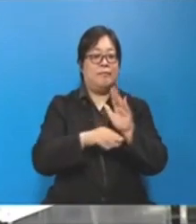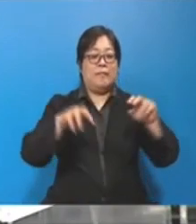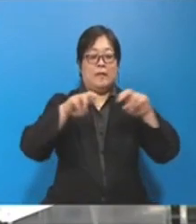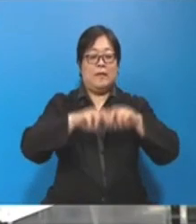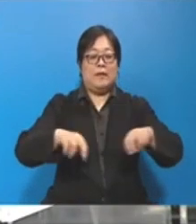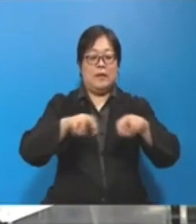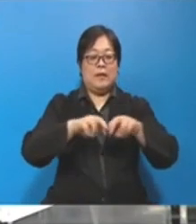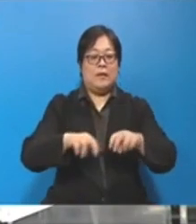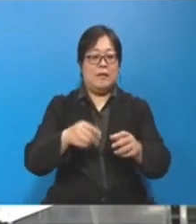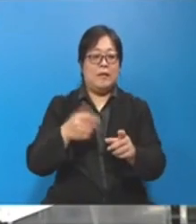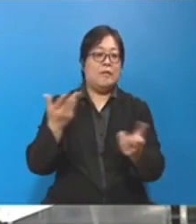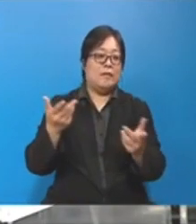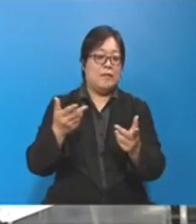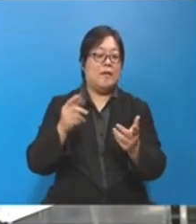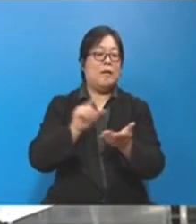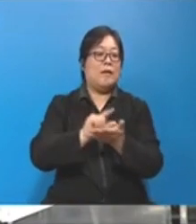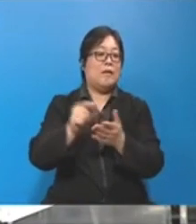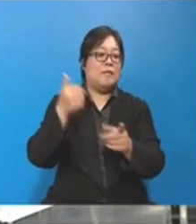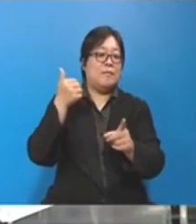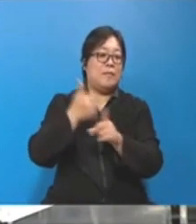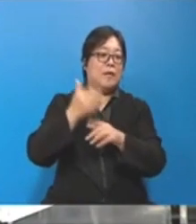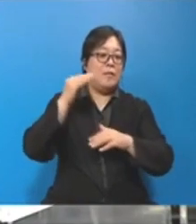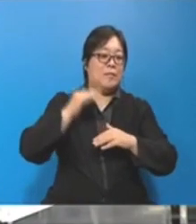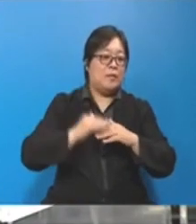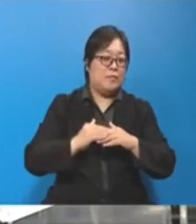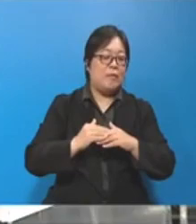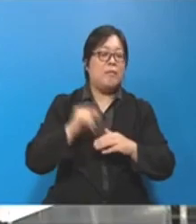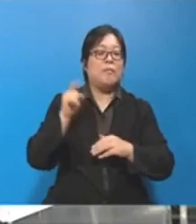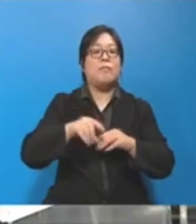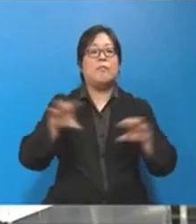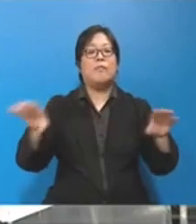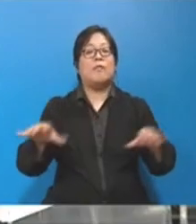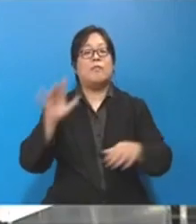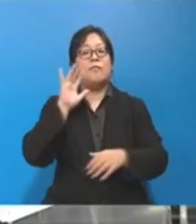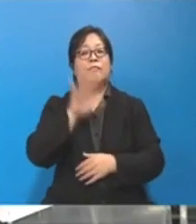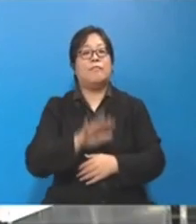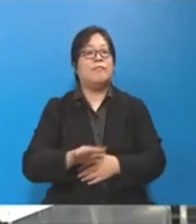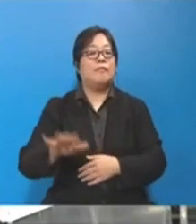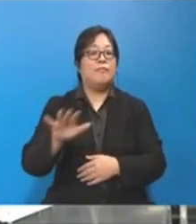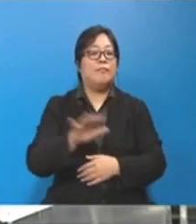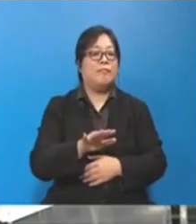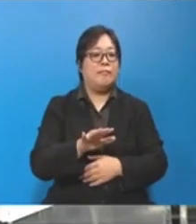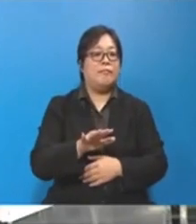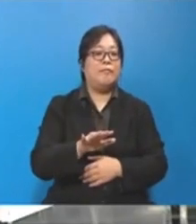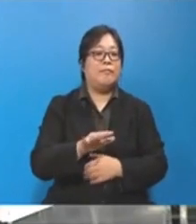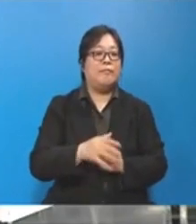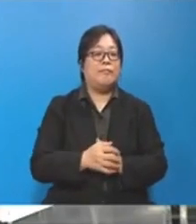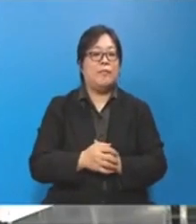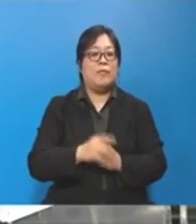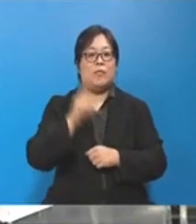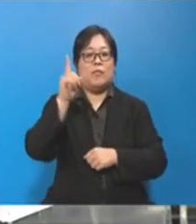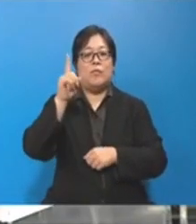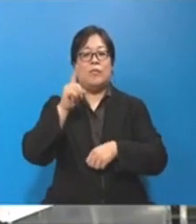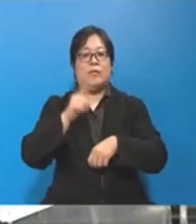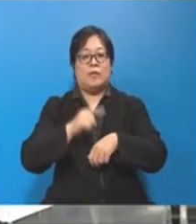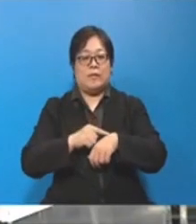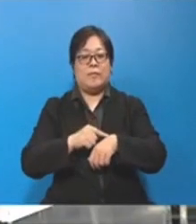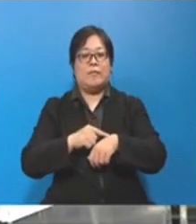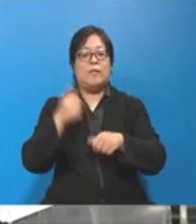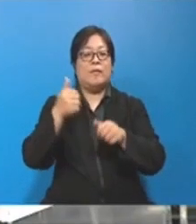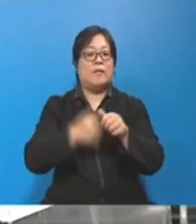terhadap perintah gaji minimum ini perlu dilaksanakan sekurang-kurangnya sekali dalam